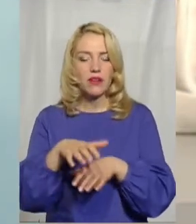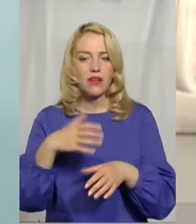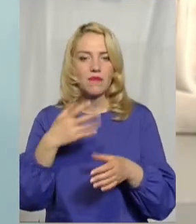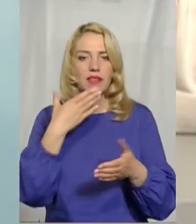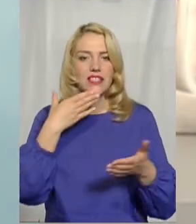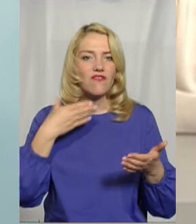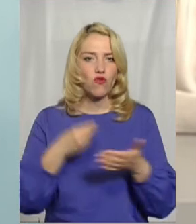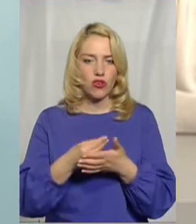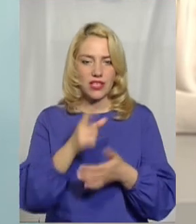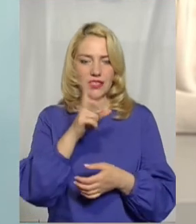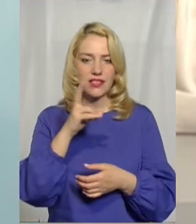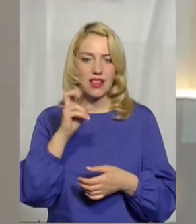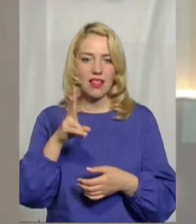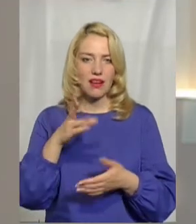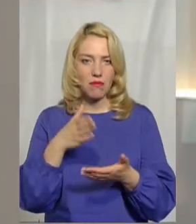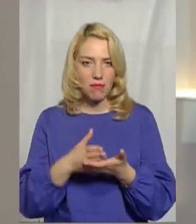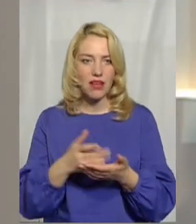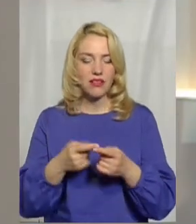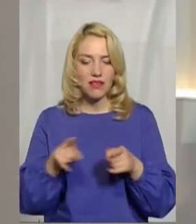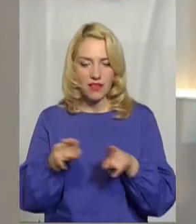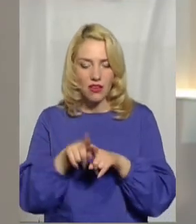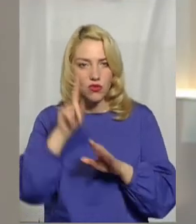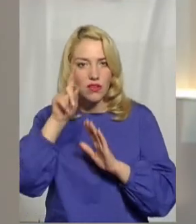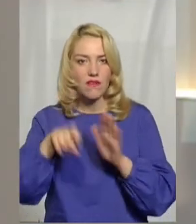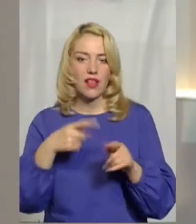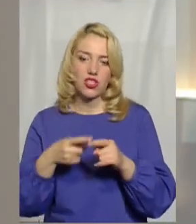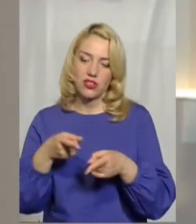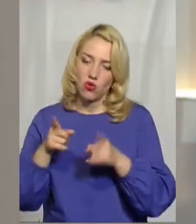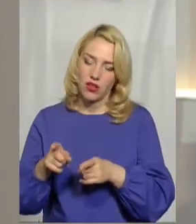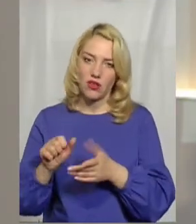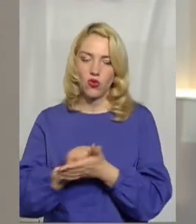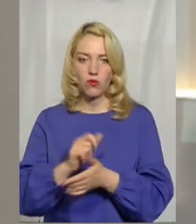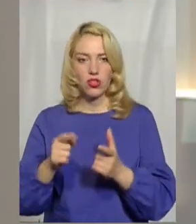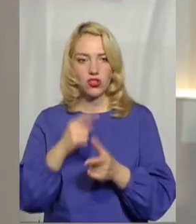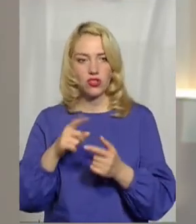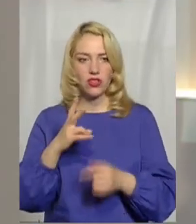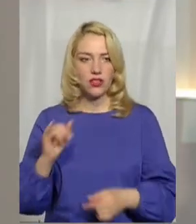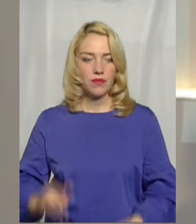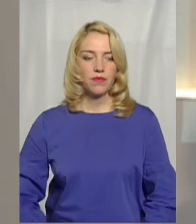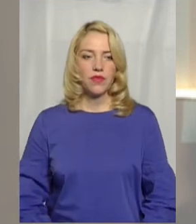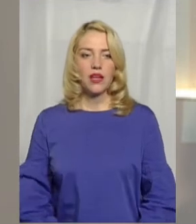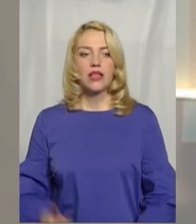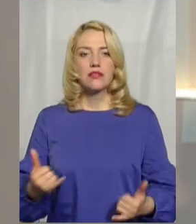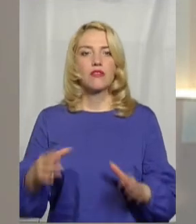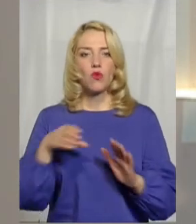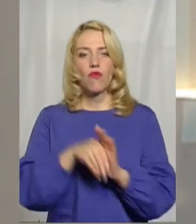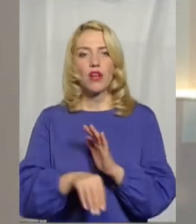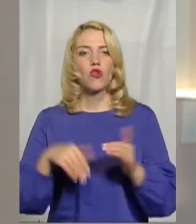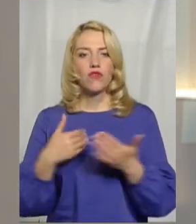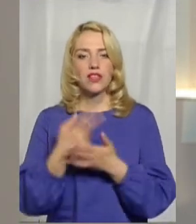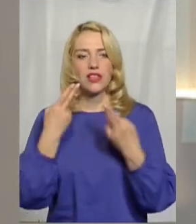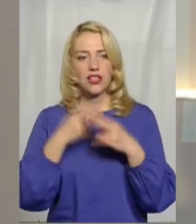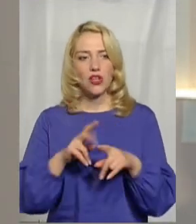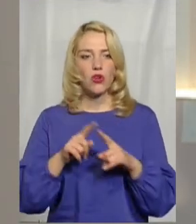ці документи так визначалися. Ще мали додаткову таку роботу. Да, да, да. Зараз впроваджуються новітні технології в архівній